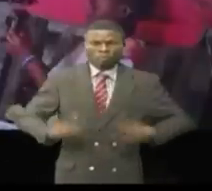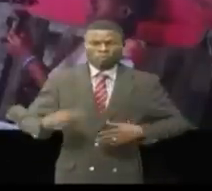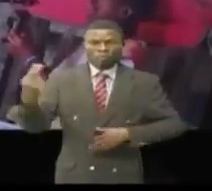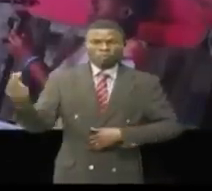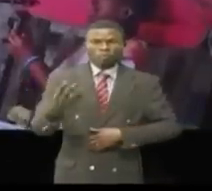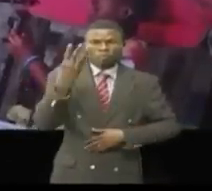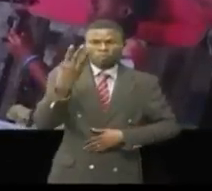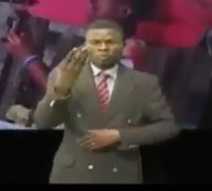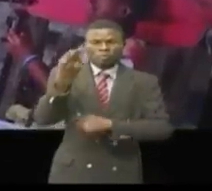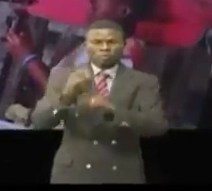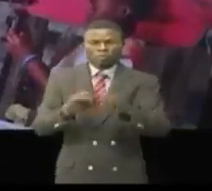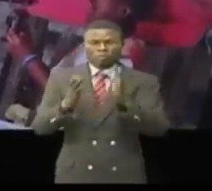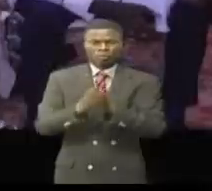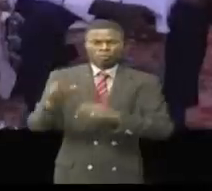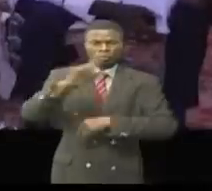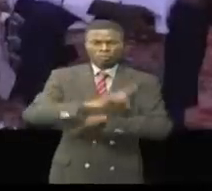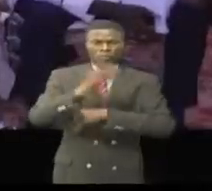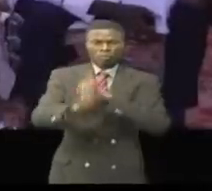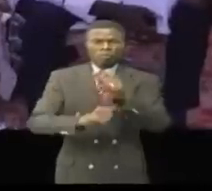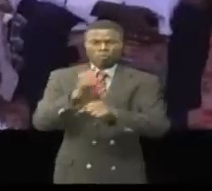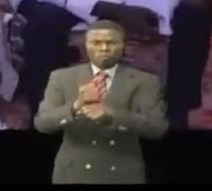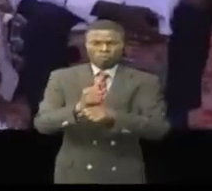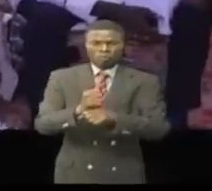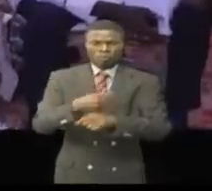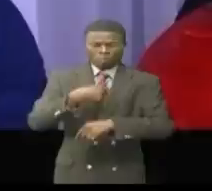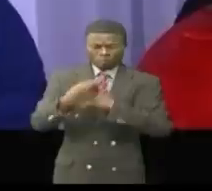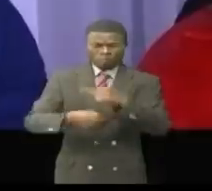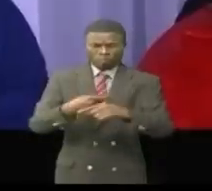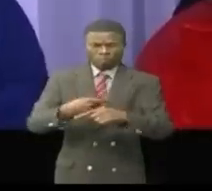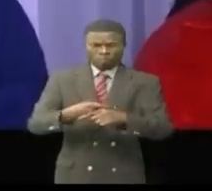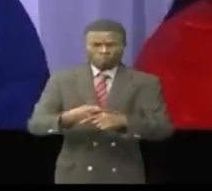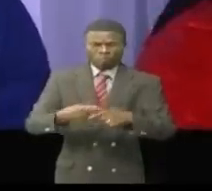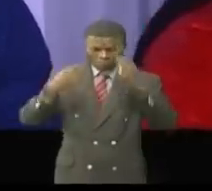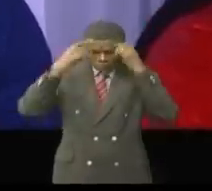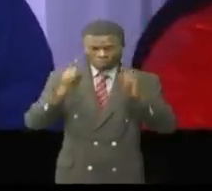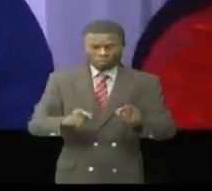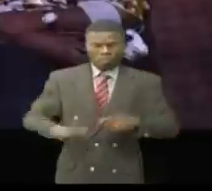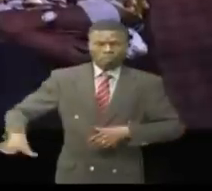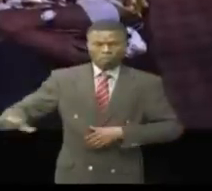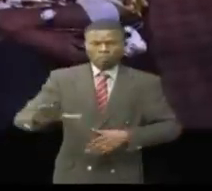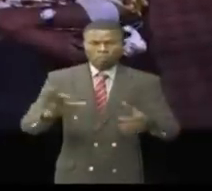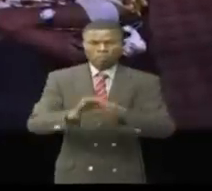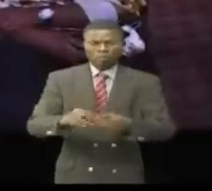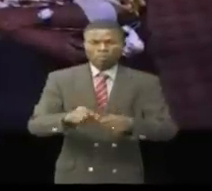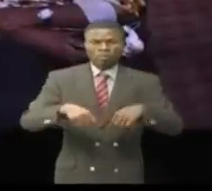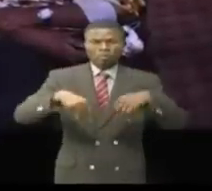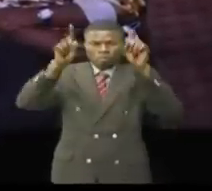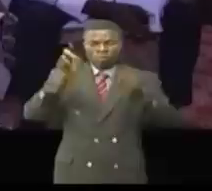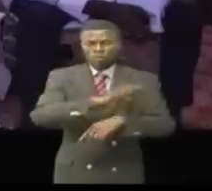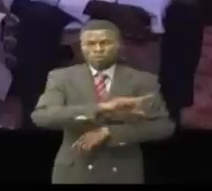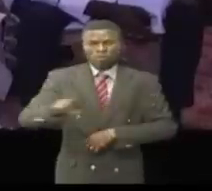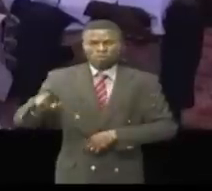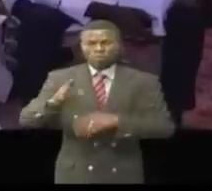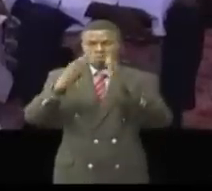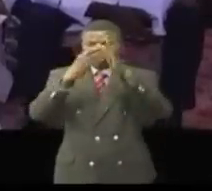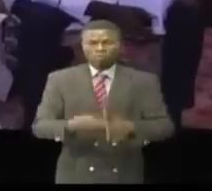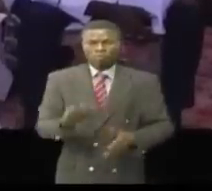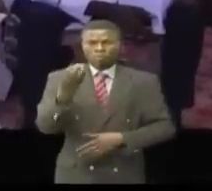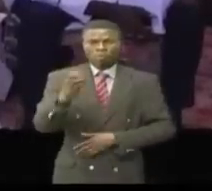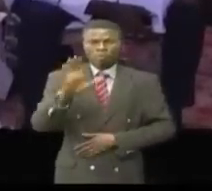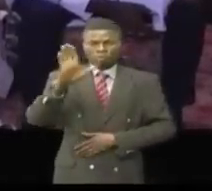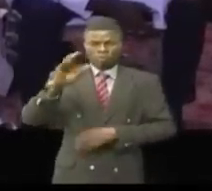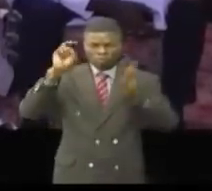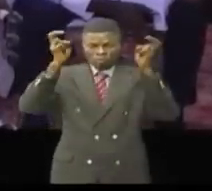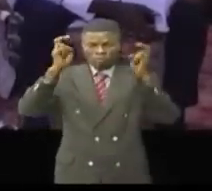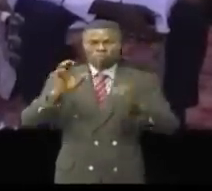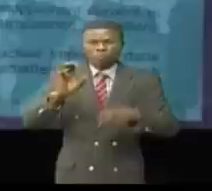24 octobre, jour anniversaire de l'entrée en vigueur de la Charte des Nations Unies en 1945. Et c'est sous le thème